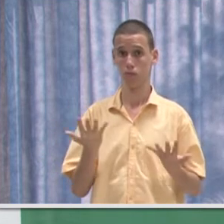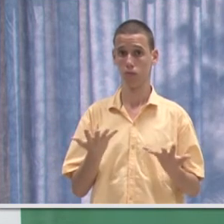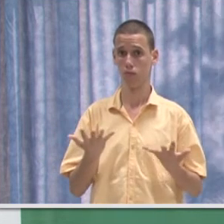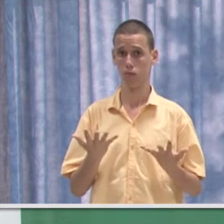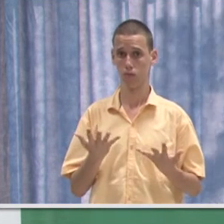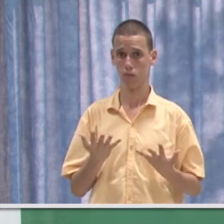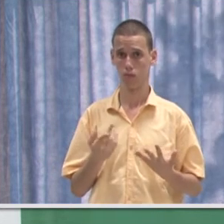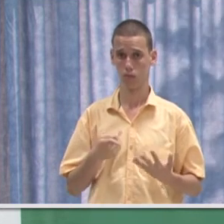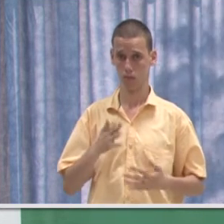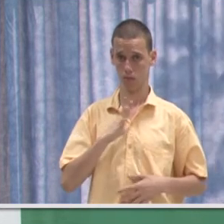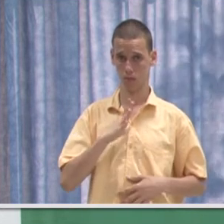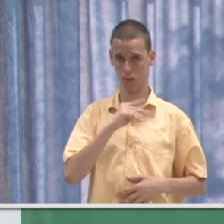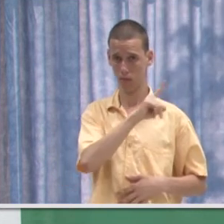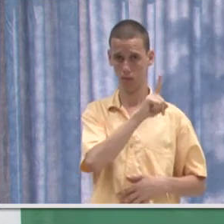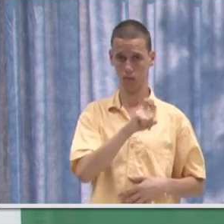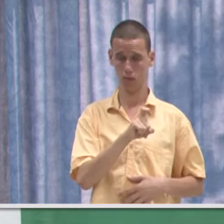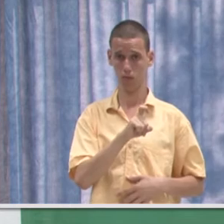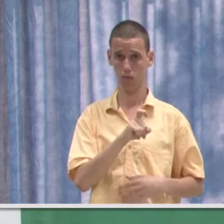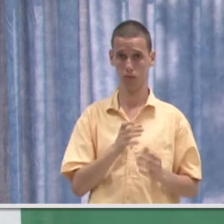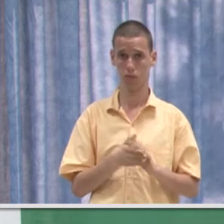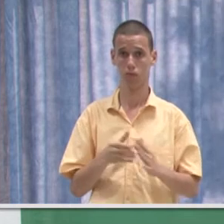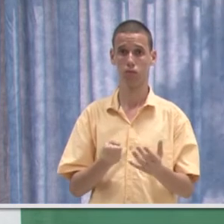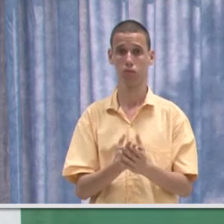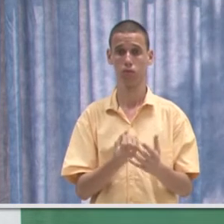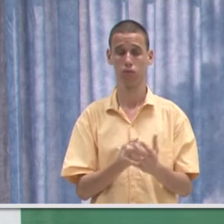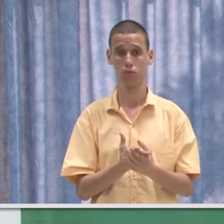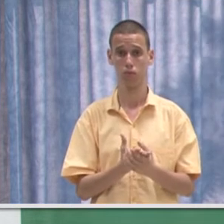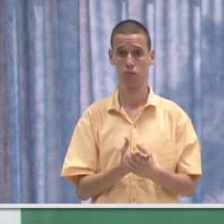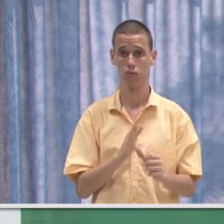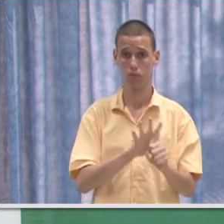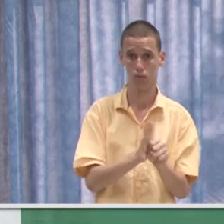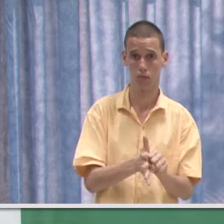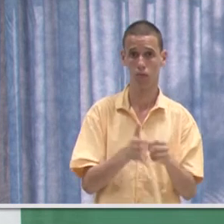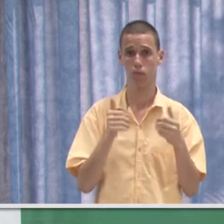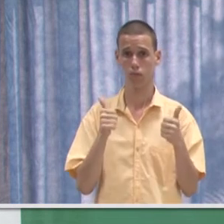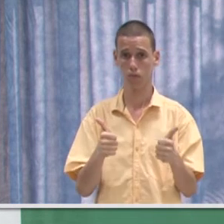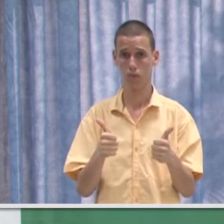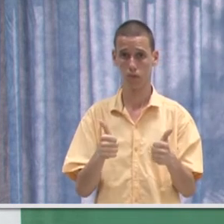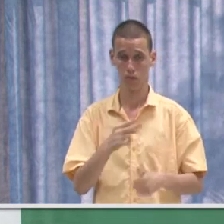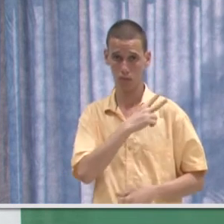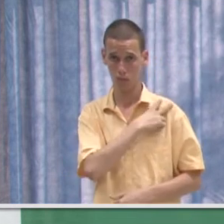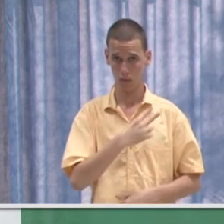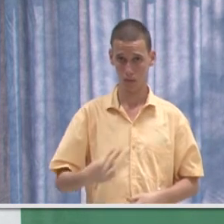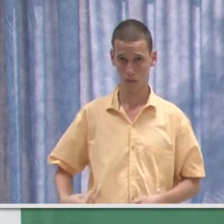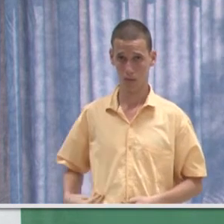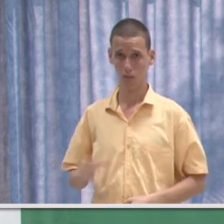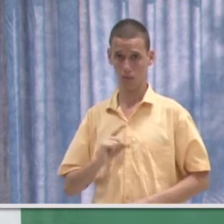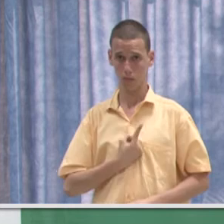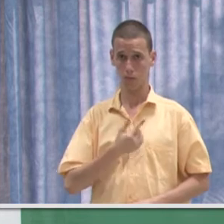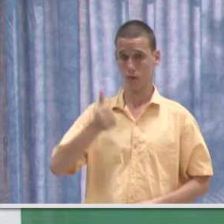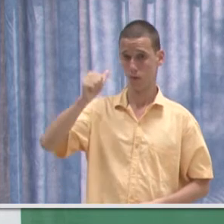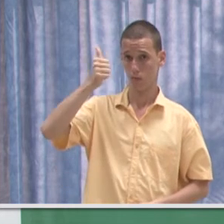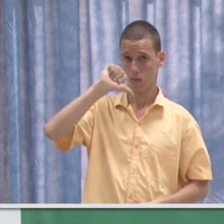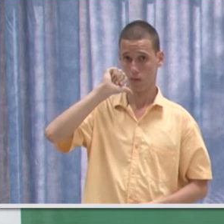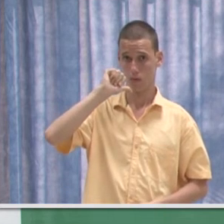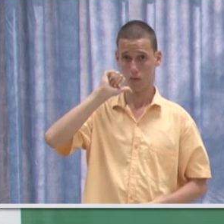pour traiter COVID-19 mais moi je suis président de boire en public et je nous fais que ce pays ça produit pour